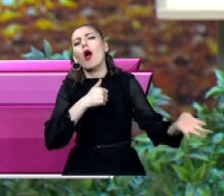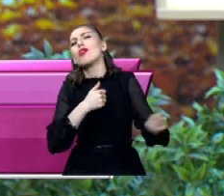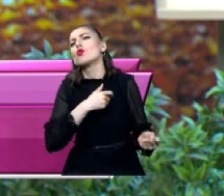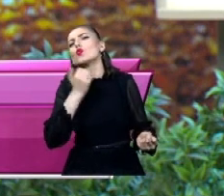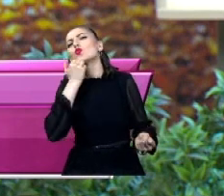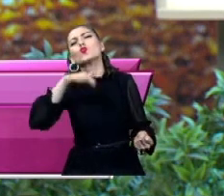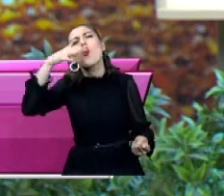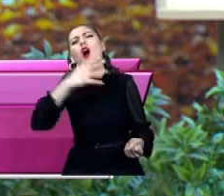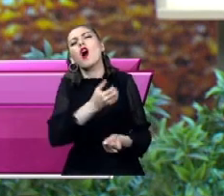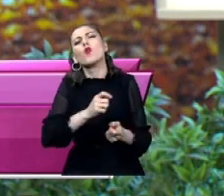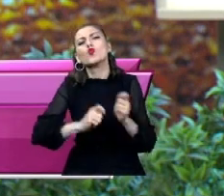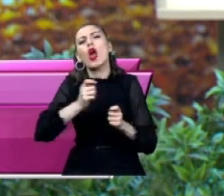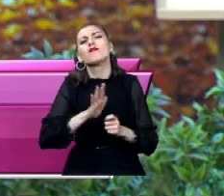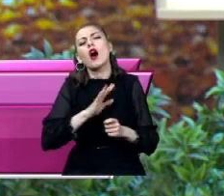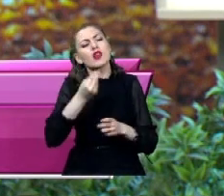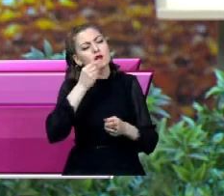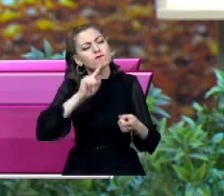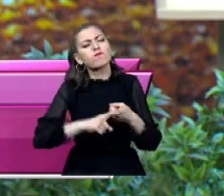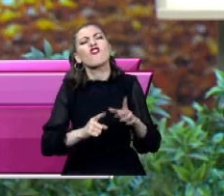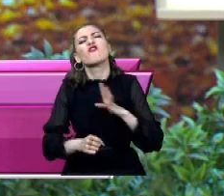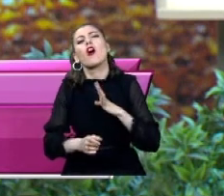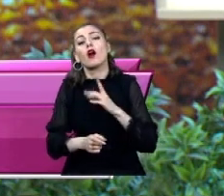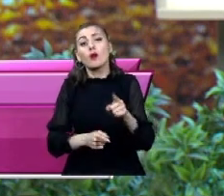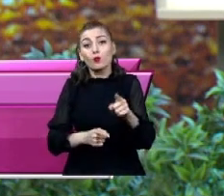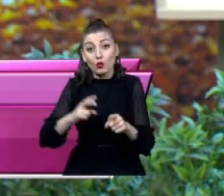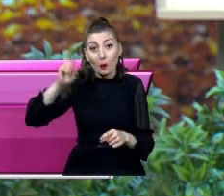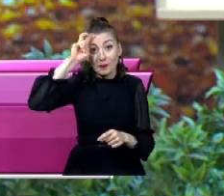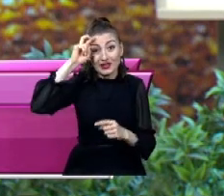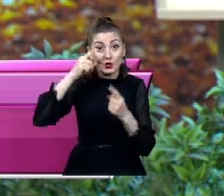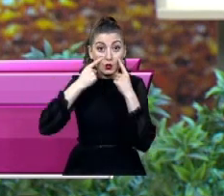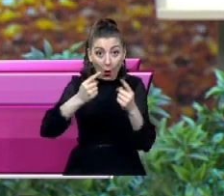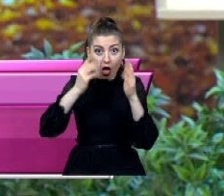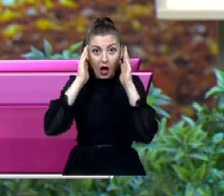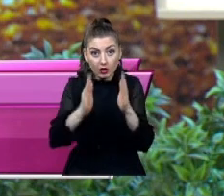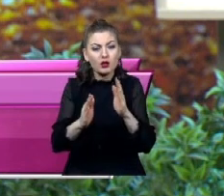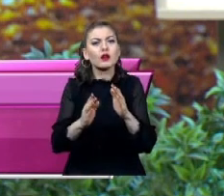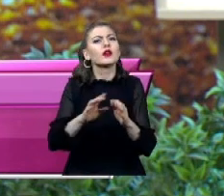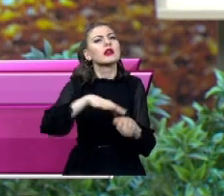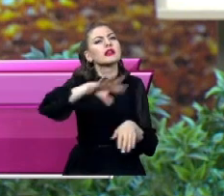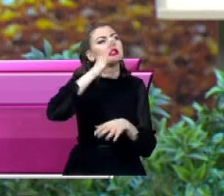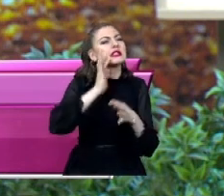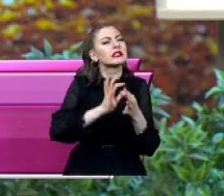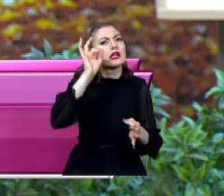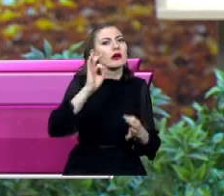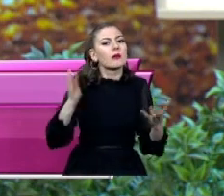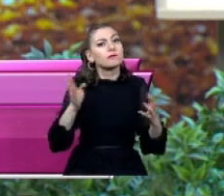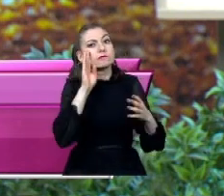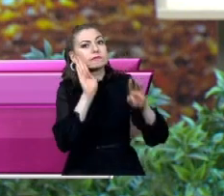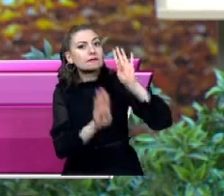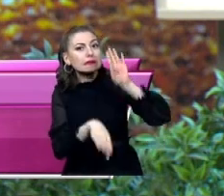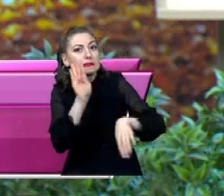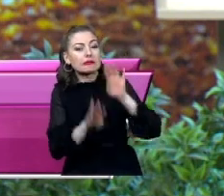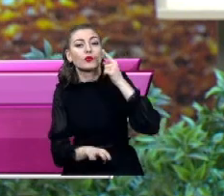diye alabiliyoruz. Ama bu aslında çok böyle psikolojik açıdan da insanların manipüle edilmesini